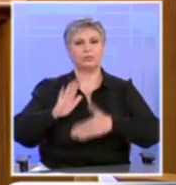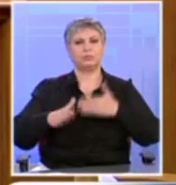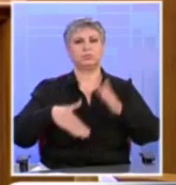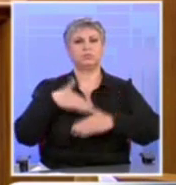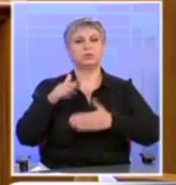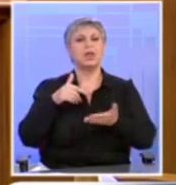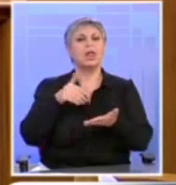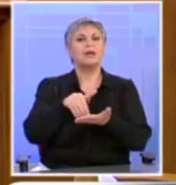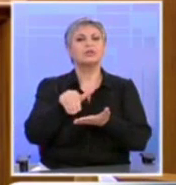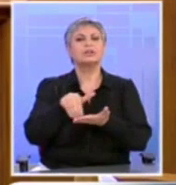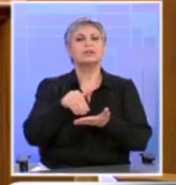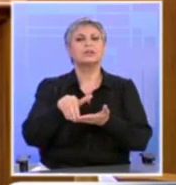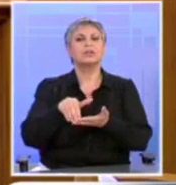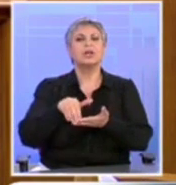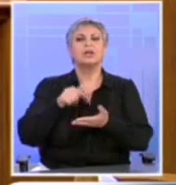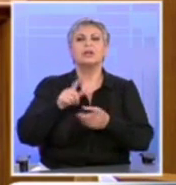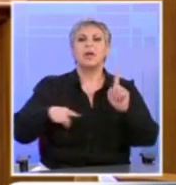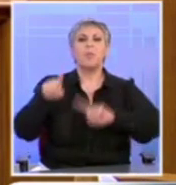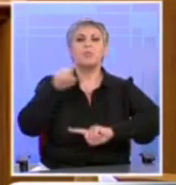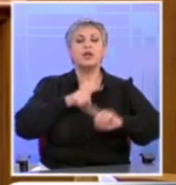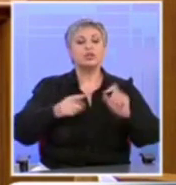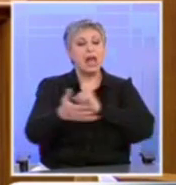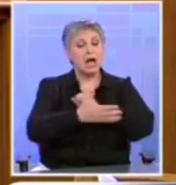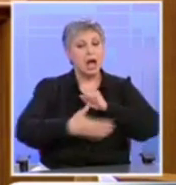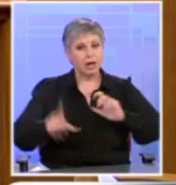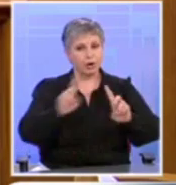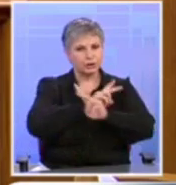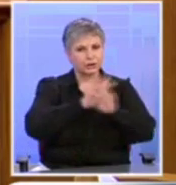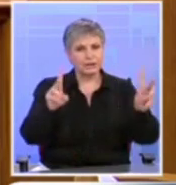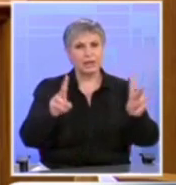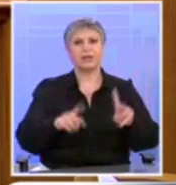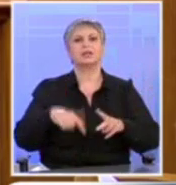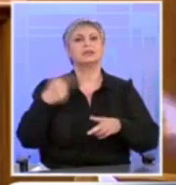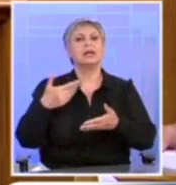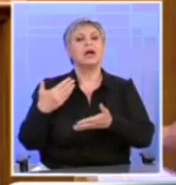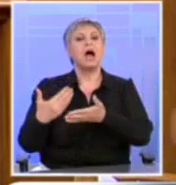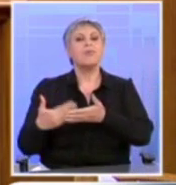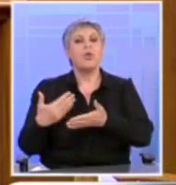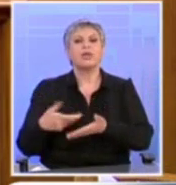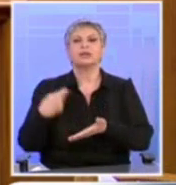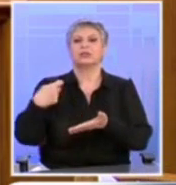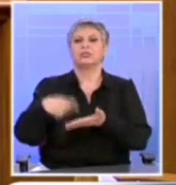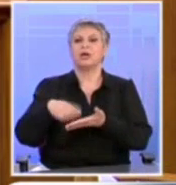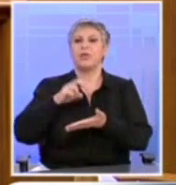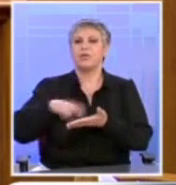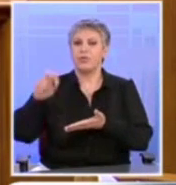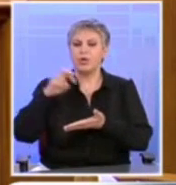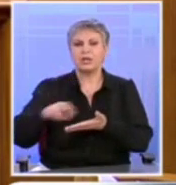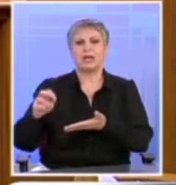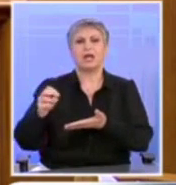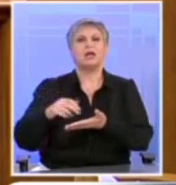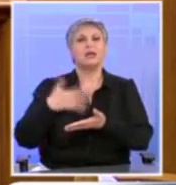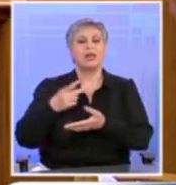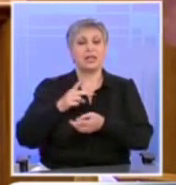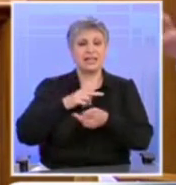το ξεκαθάρισμα του κυρίου επαγγέλματος του αγρότη, για τις στεγματές δαπάνες, για τη φορολόγηση μόνο του καθαρού